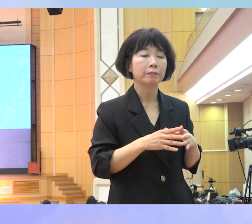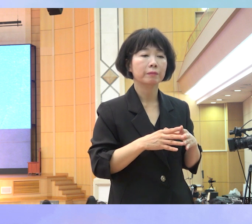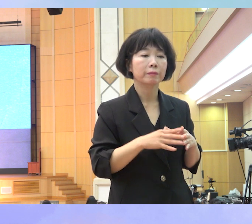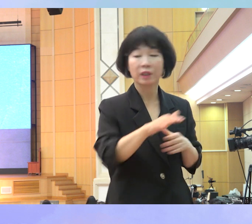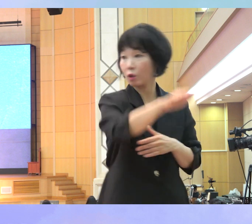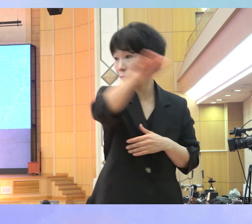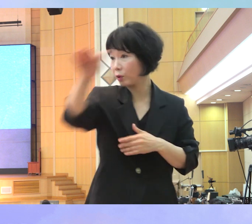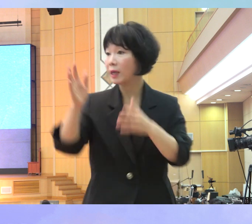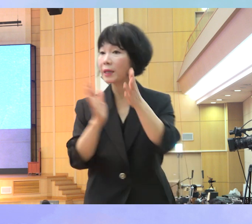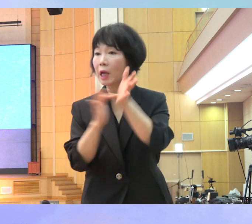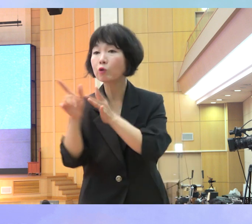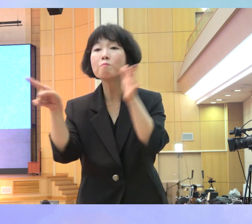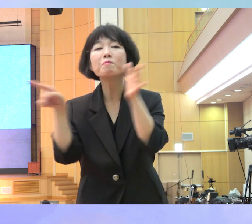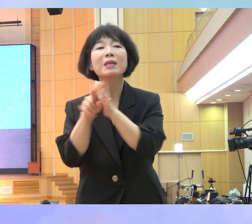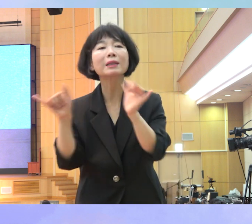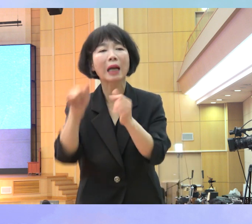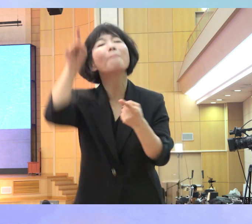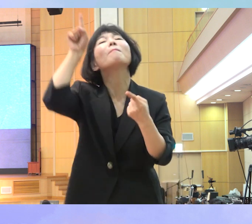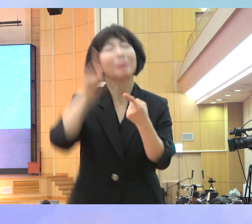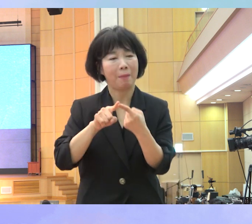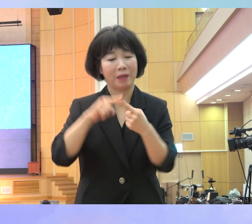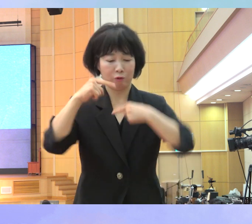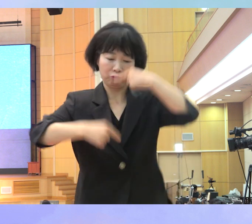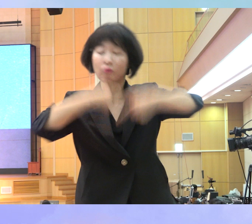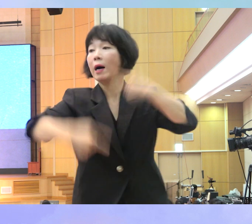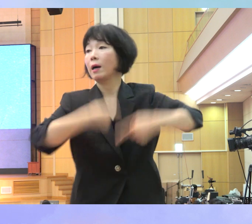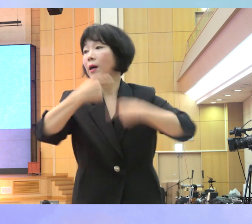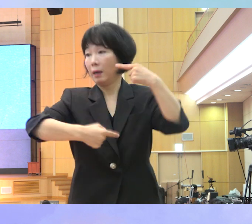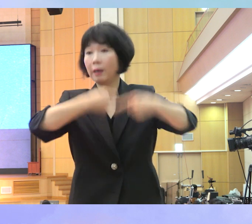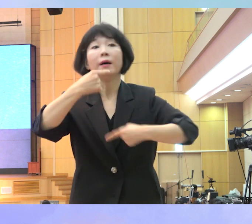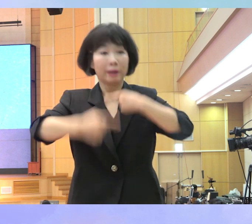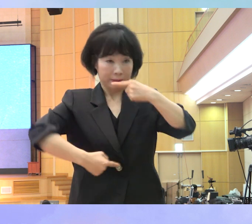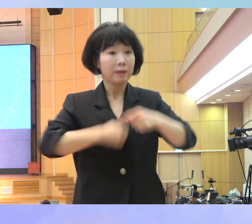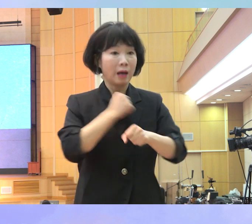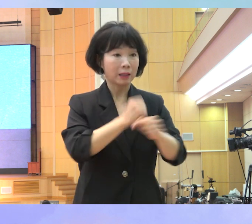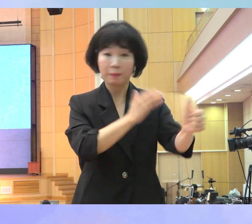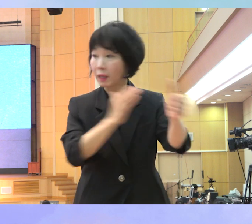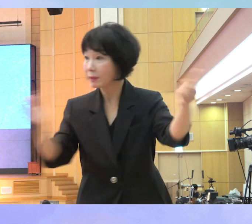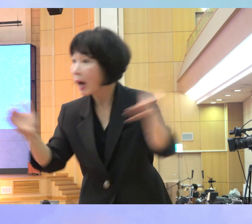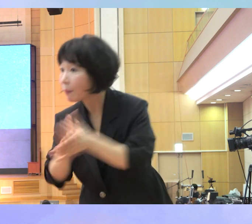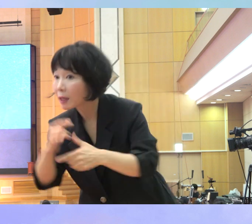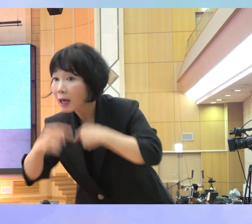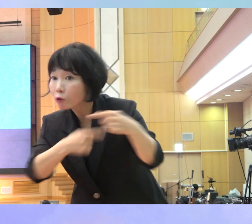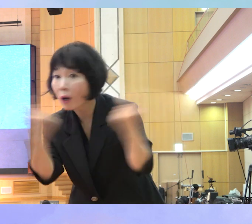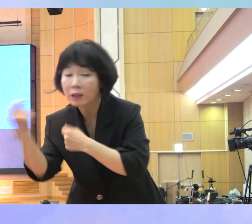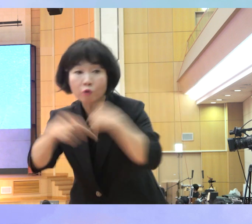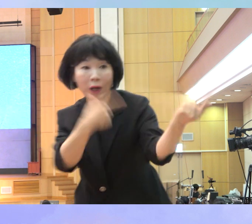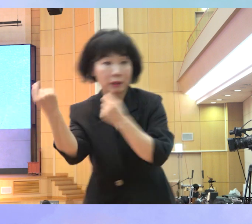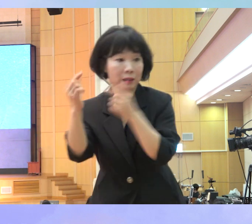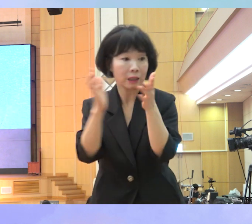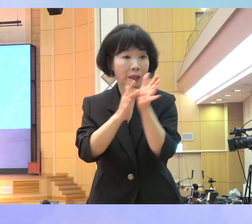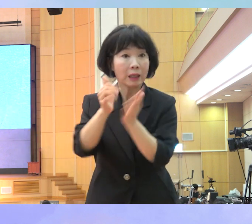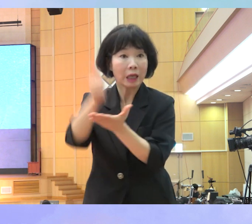크리스천다운 말을 하기 위해서는 예수 믿고, 그 다음에 중요한 게 뭐예요? 예수를 품고. 따라하겠습니다. 예수를